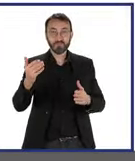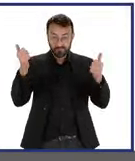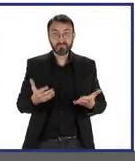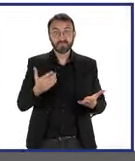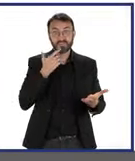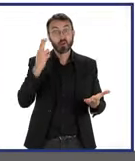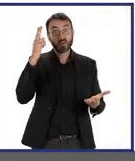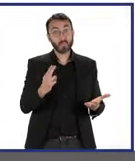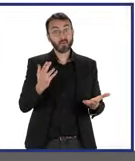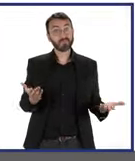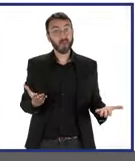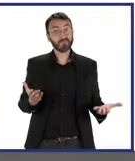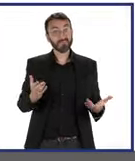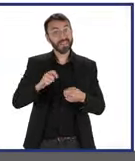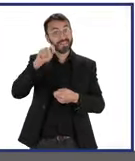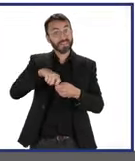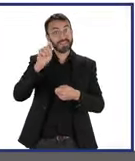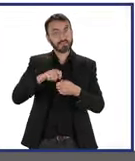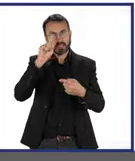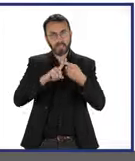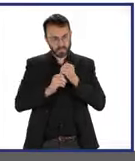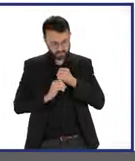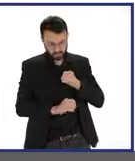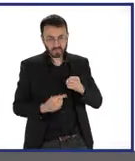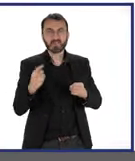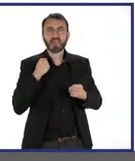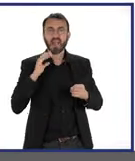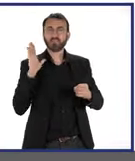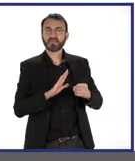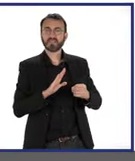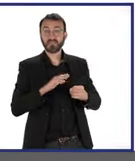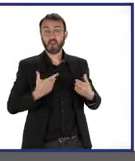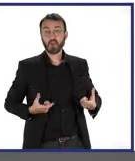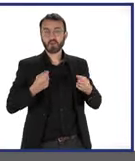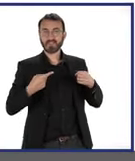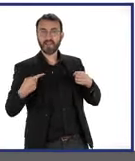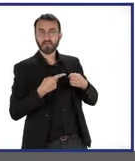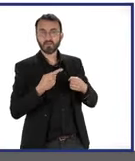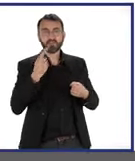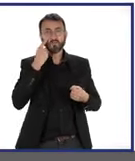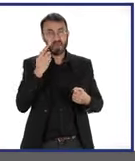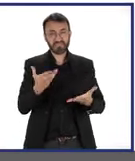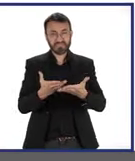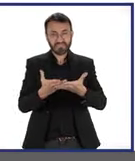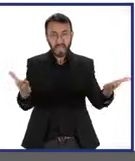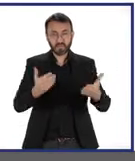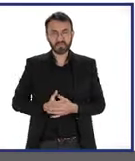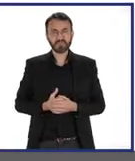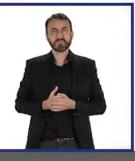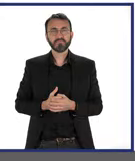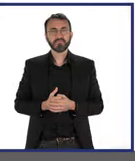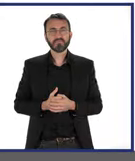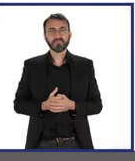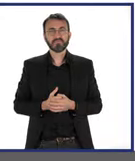Bonjour. Si vous êtes arrivé jusqu'ici, c'est que le moment est venu pour vous de faire le test de dépistage du cancer colorectal. Vous allez voir, c'est